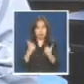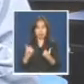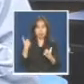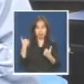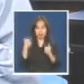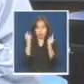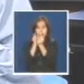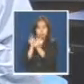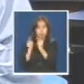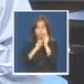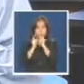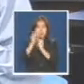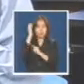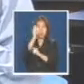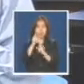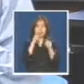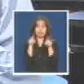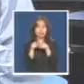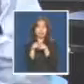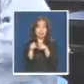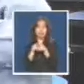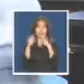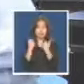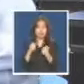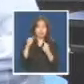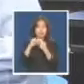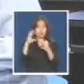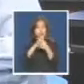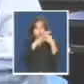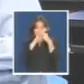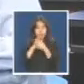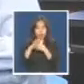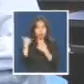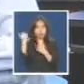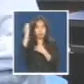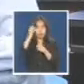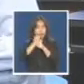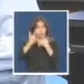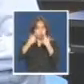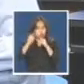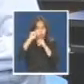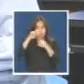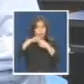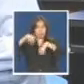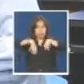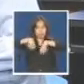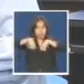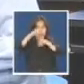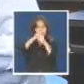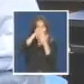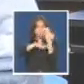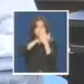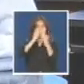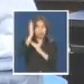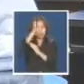การพูดคุยประชุมกันเช่นเดียวกันนะครับเพื่อที่จะให้นำไปสู่คำตอบนะครับมีการวางแผนสำหรับทั้งระยะเฉพาะห